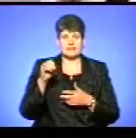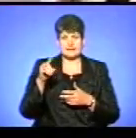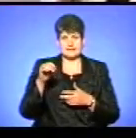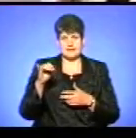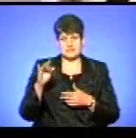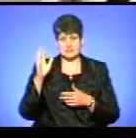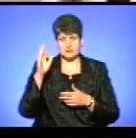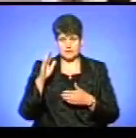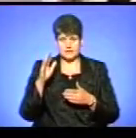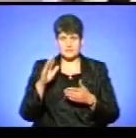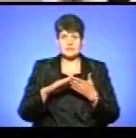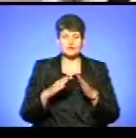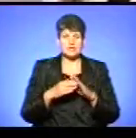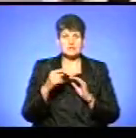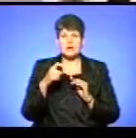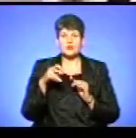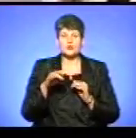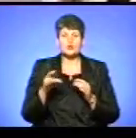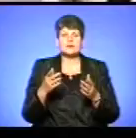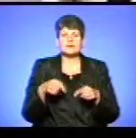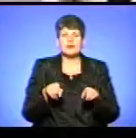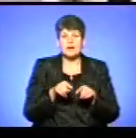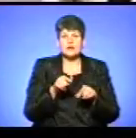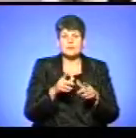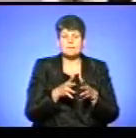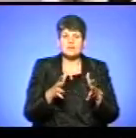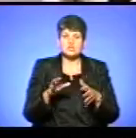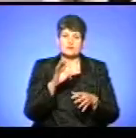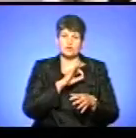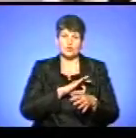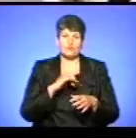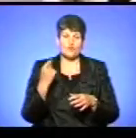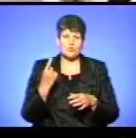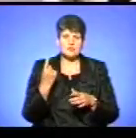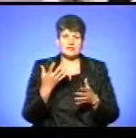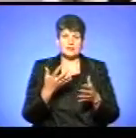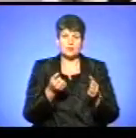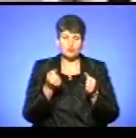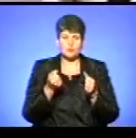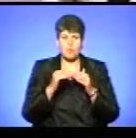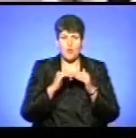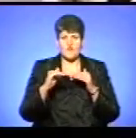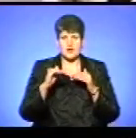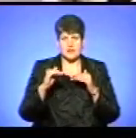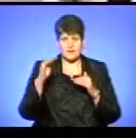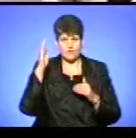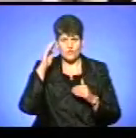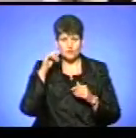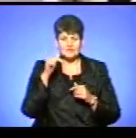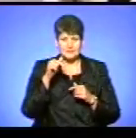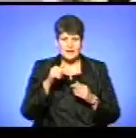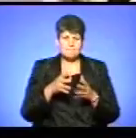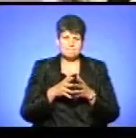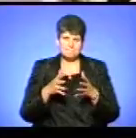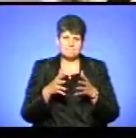Ситуація з хлором така, що її використовують більше області, які беруть поверхневу воду. Для того там відповідно